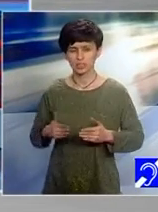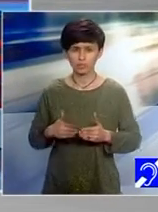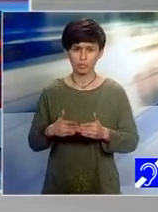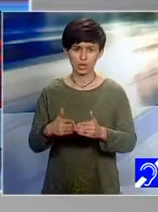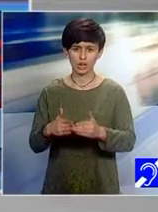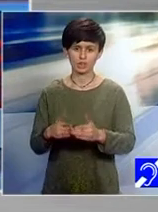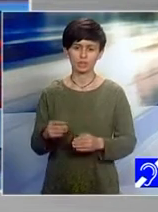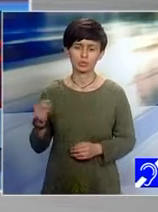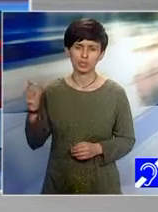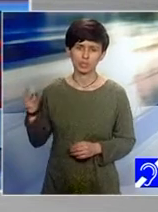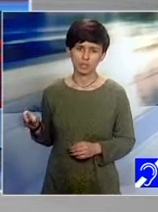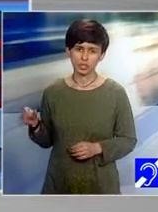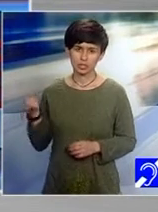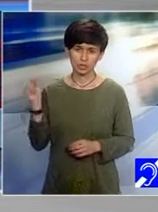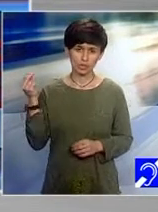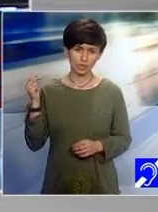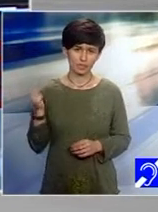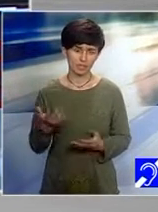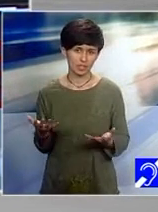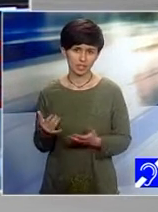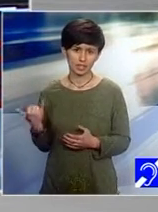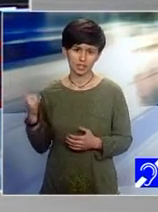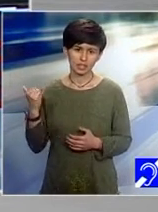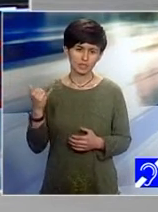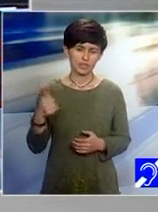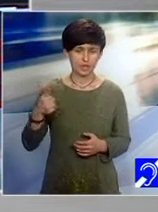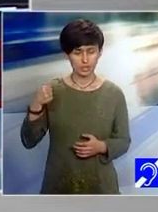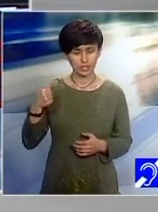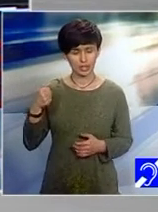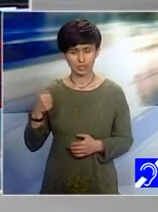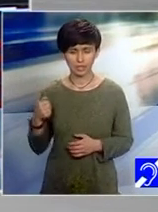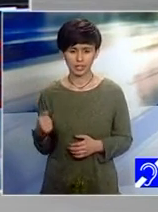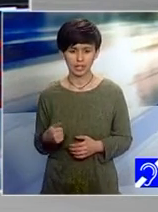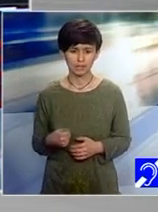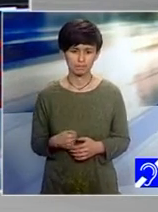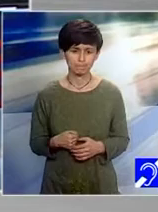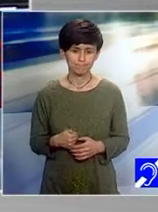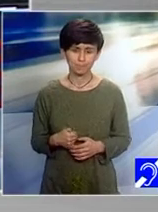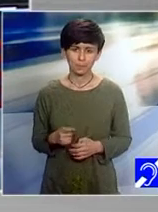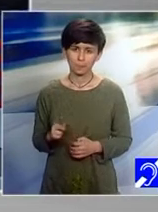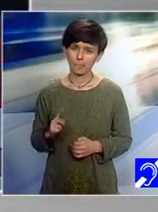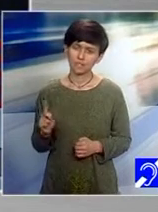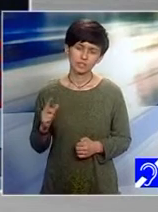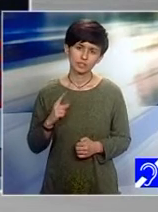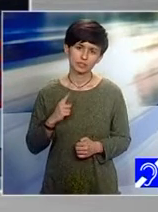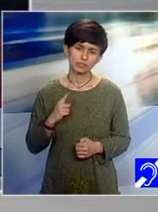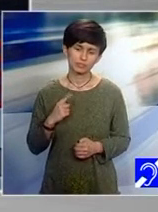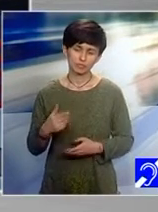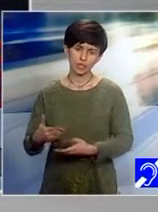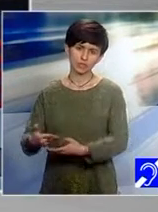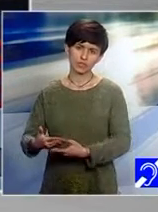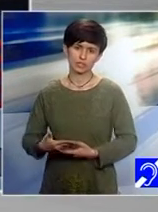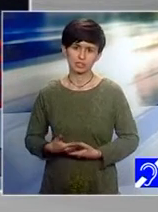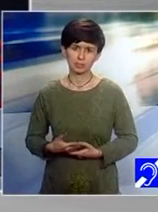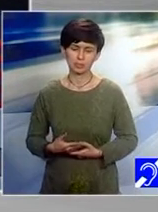care proveneau din Imperiul Otoman și din Armenia, și n-ar fi fost primiți cu brațele deschise